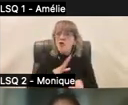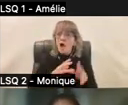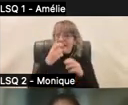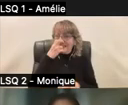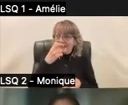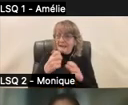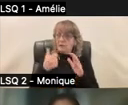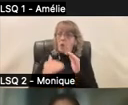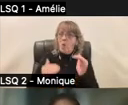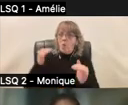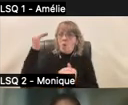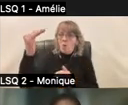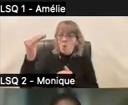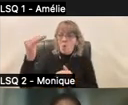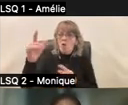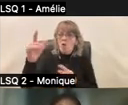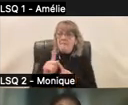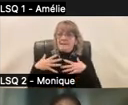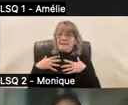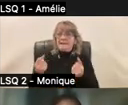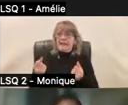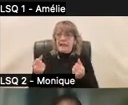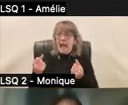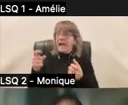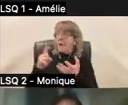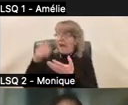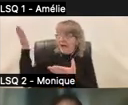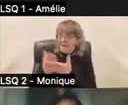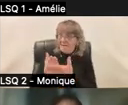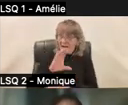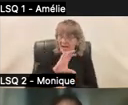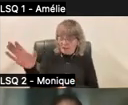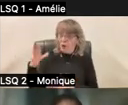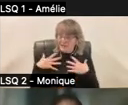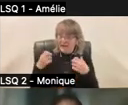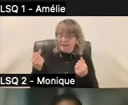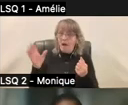leur santé se détériorer peu après leur arrivée au Canada.